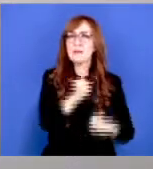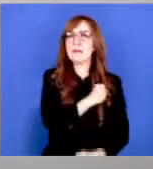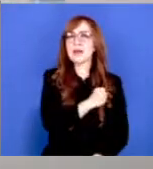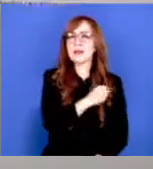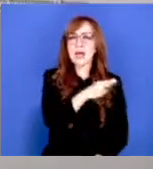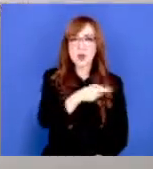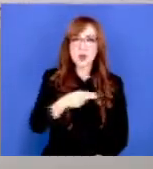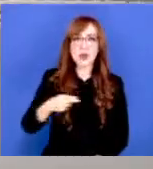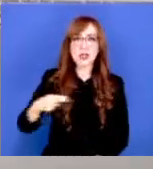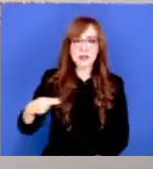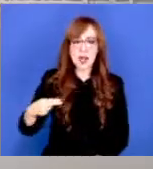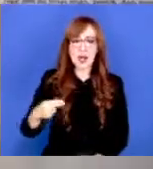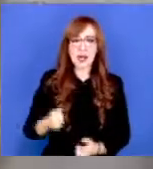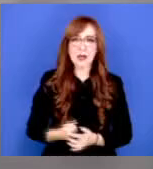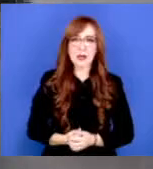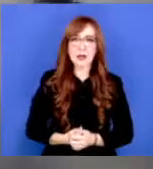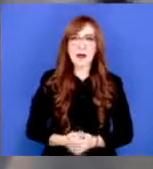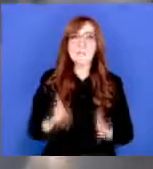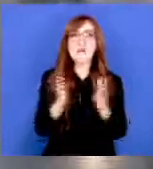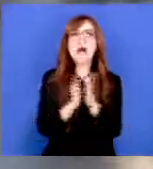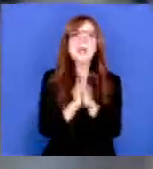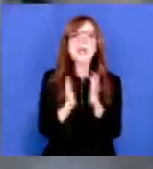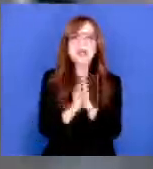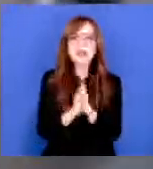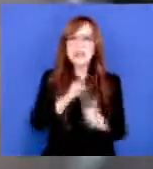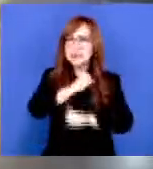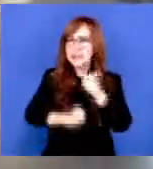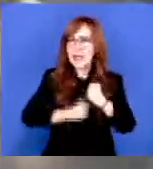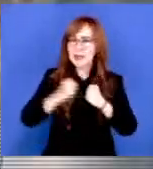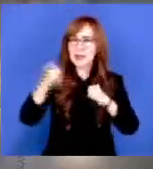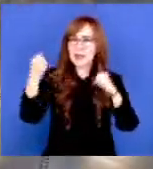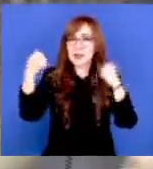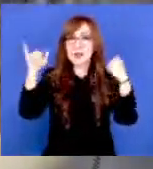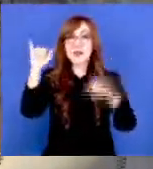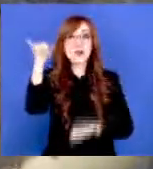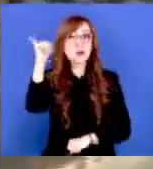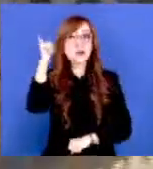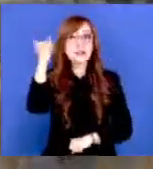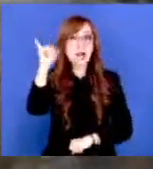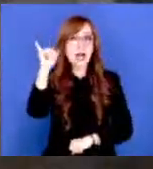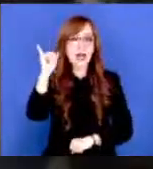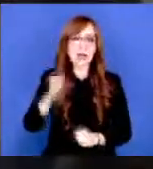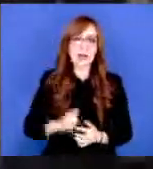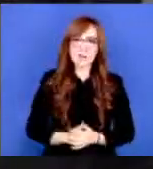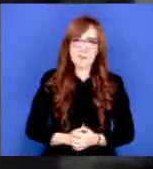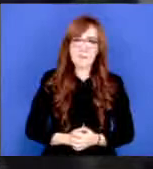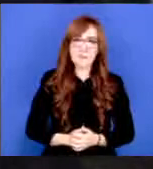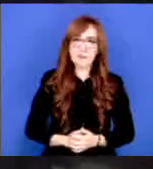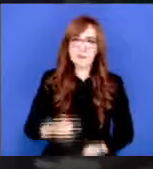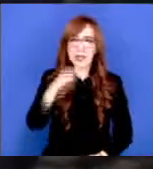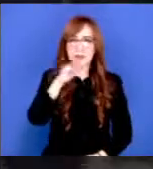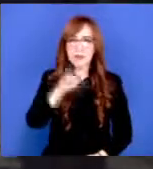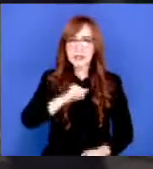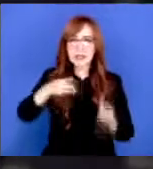Indonesia. Sigit juga mengapresiasi kegiatan Jogja Asik yang dimotori para seniman kawakan di tanah air seperti